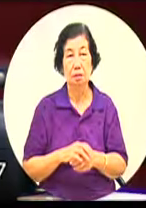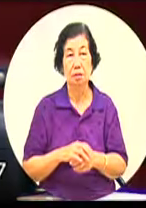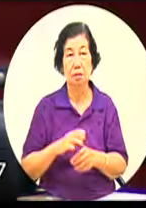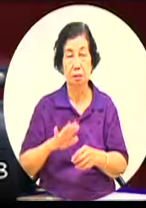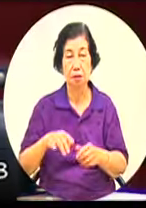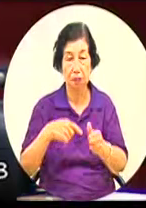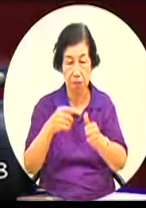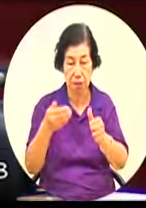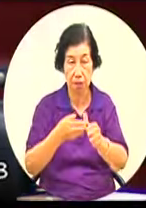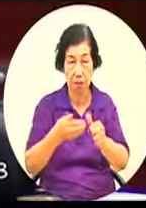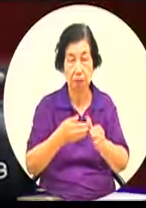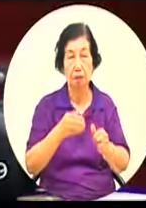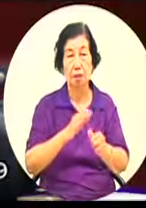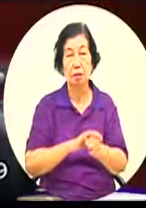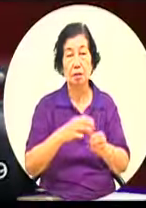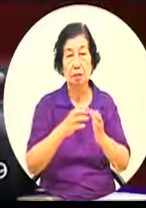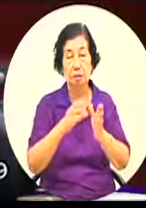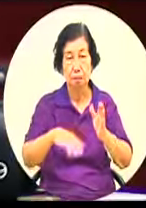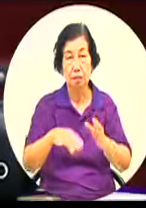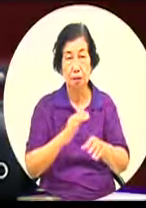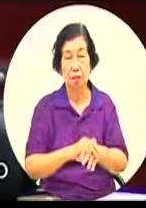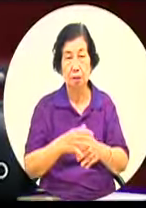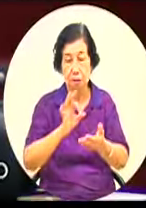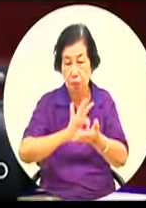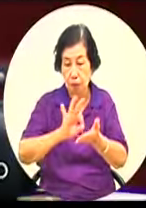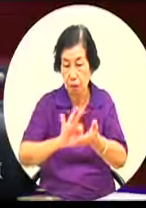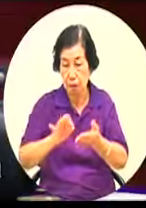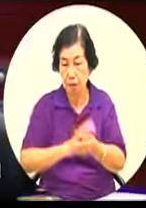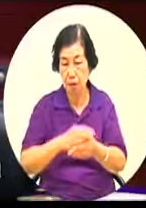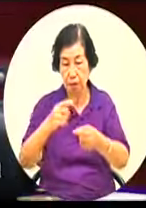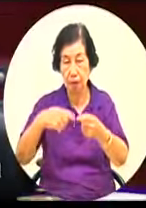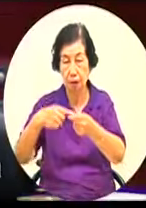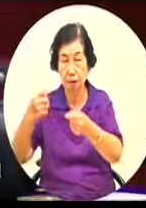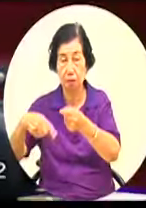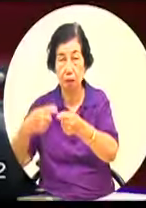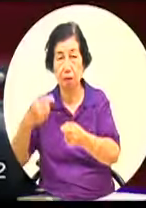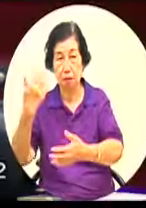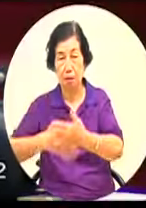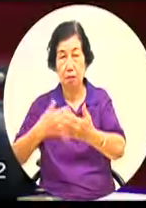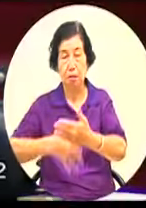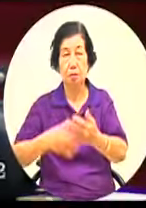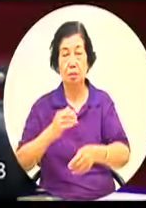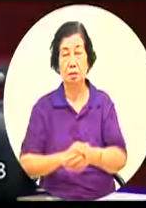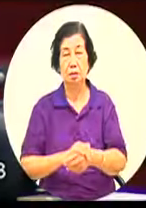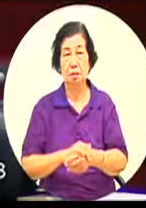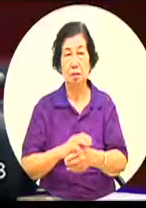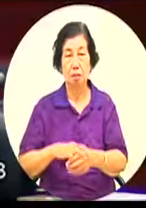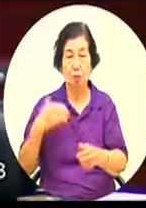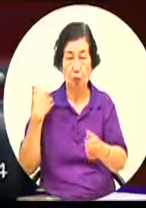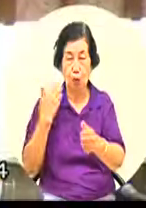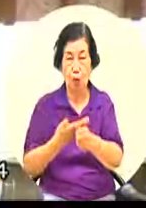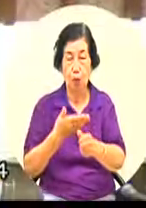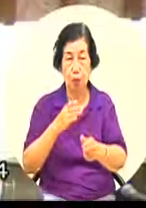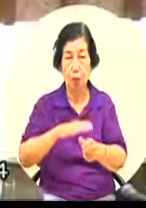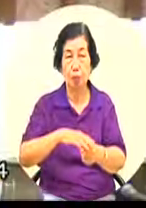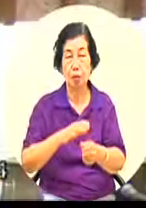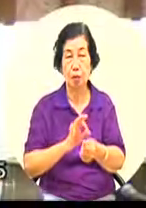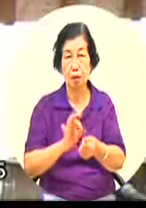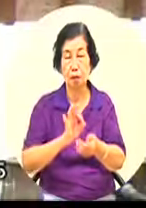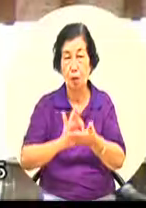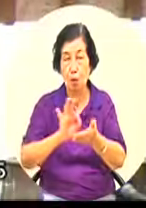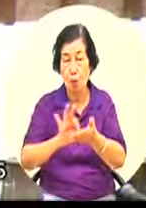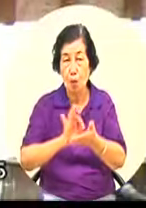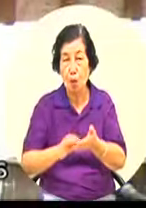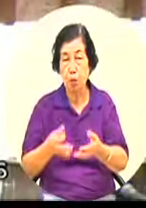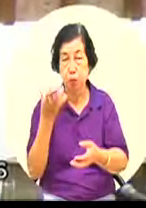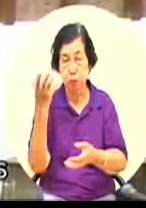协助的时候，是不是在经费不要再逐年递减，而是说能够给他们更充足的经费，让我们大家一起能